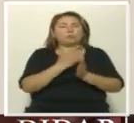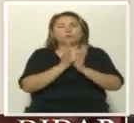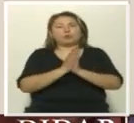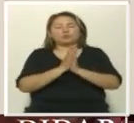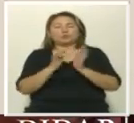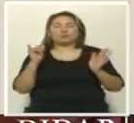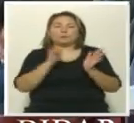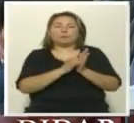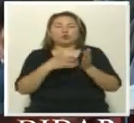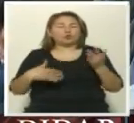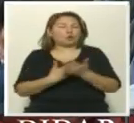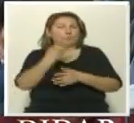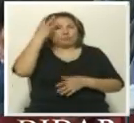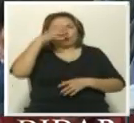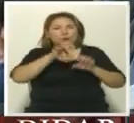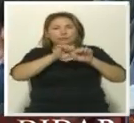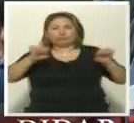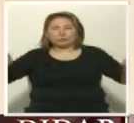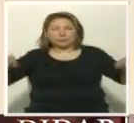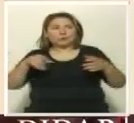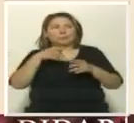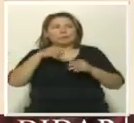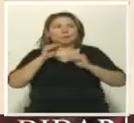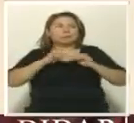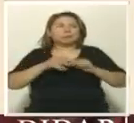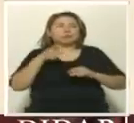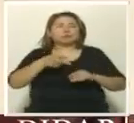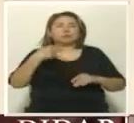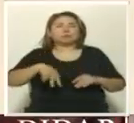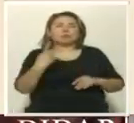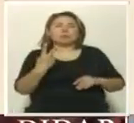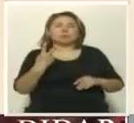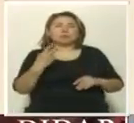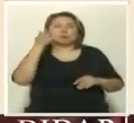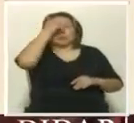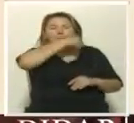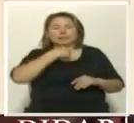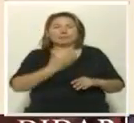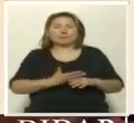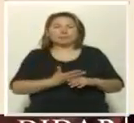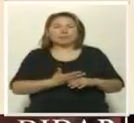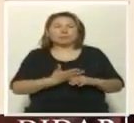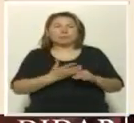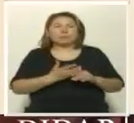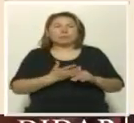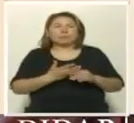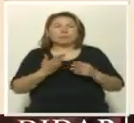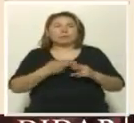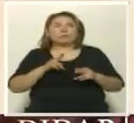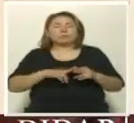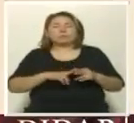газ линиясын құрып берсе. Қазіргі таңда біздер 22 жылы желтоқсан айында мына